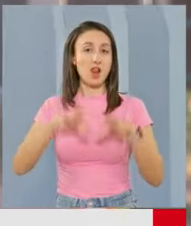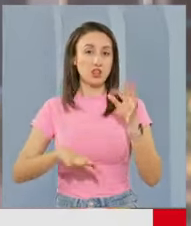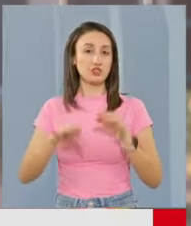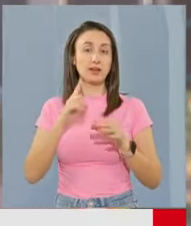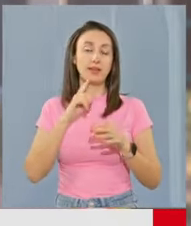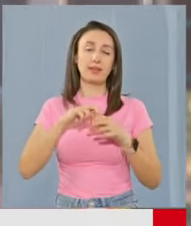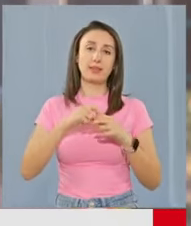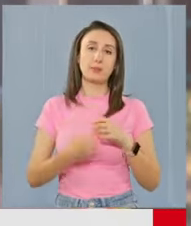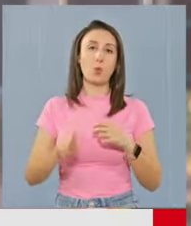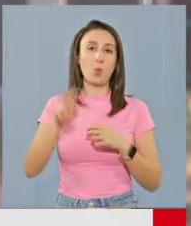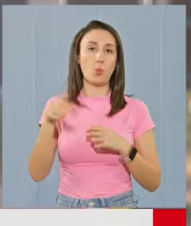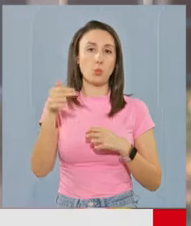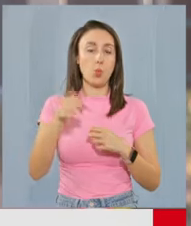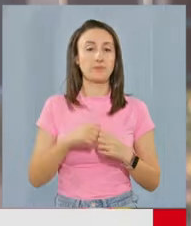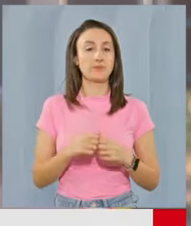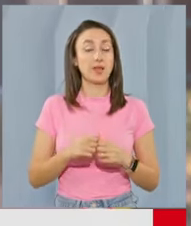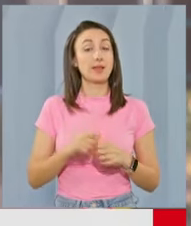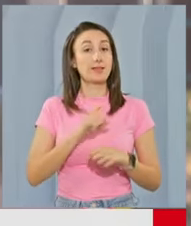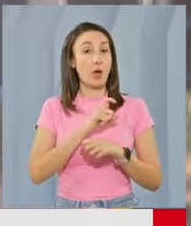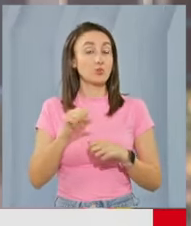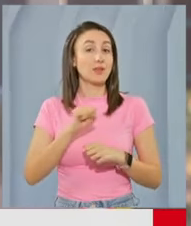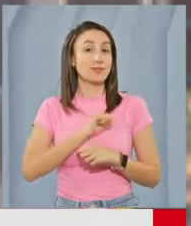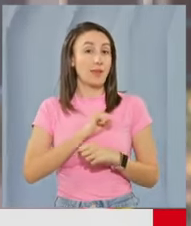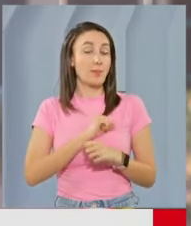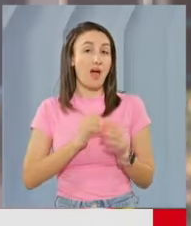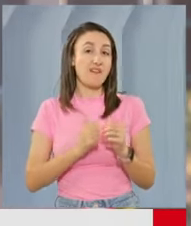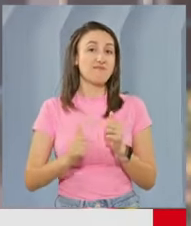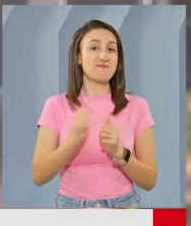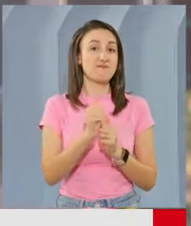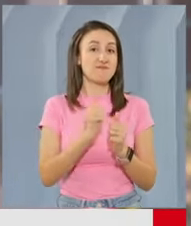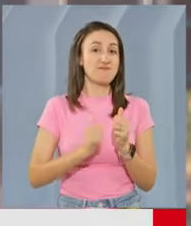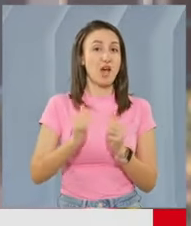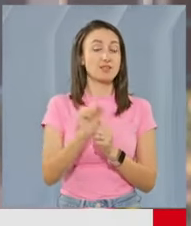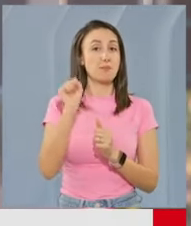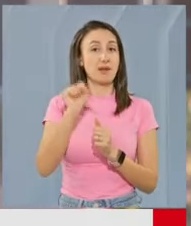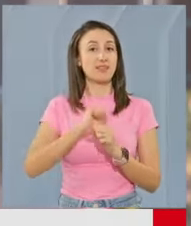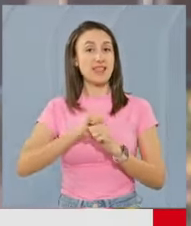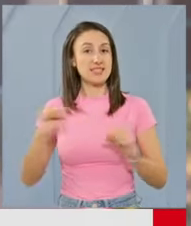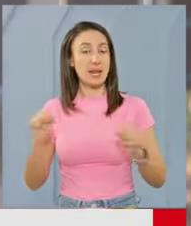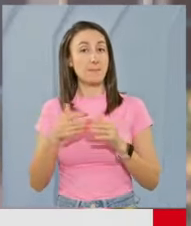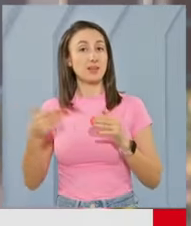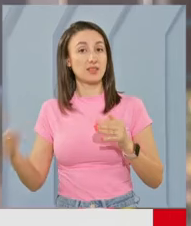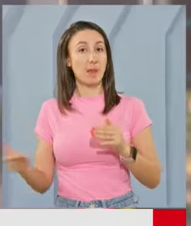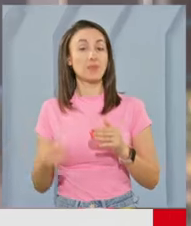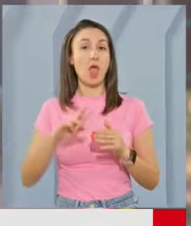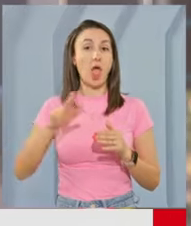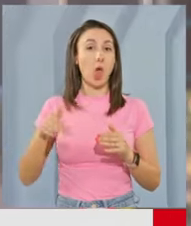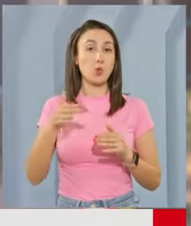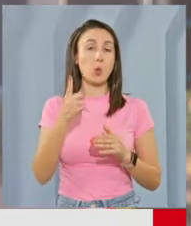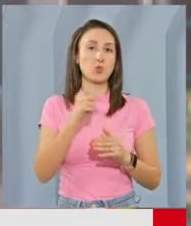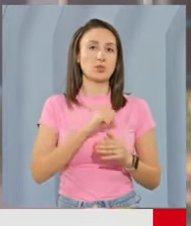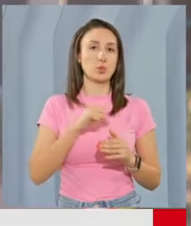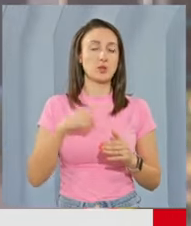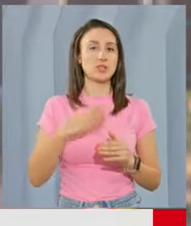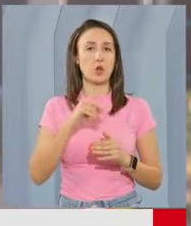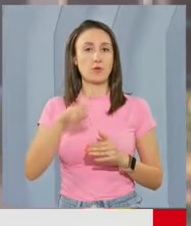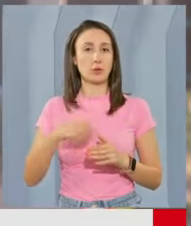contribuit la deprecierea euro pe fondul temerilor legate de avansul partidelor de extremă dreaptă astfel euro s a depreciat într o singură zi